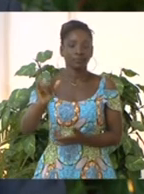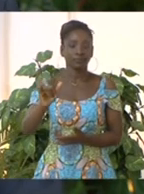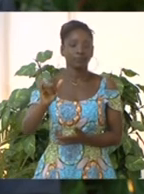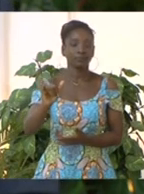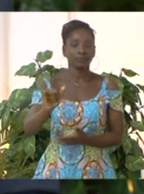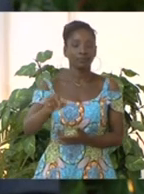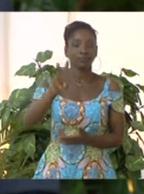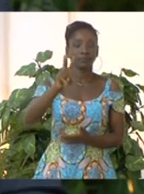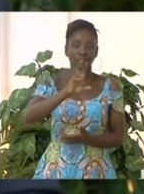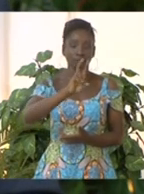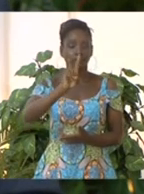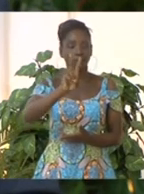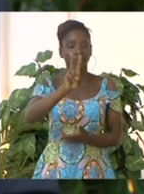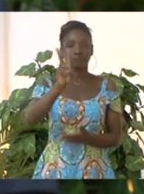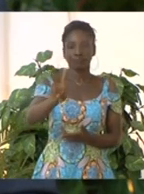252